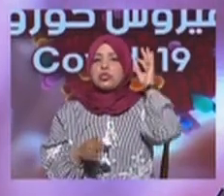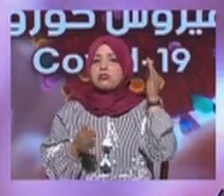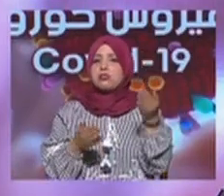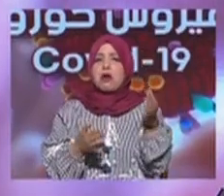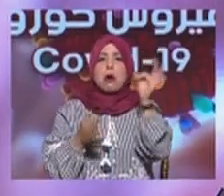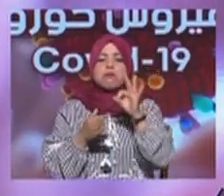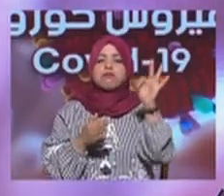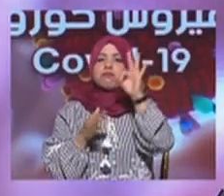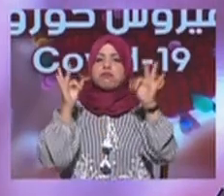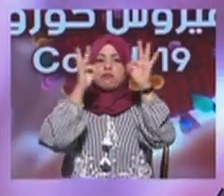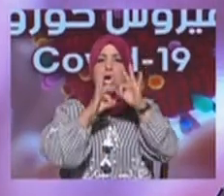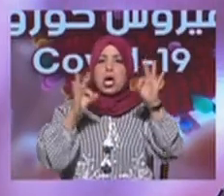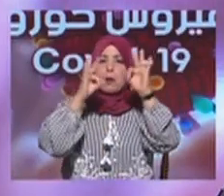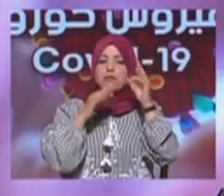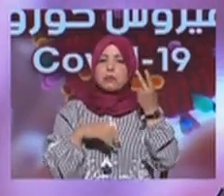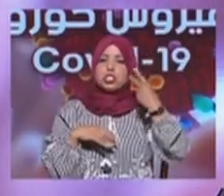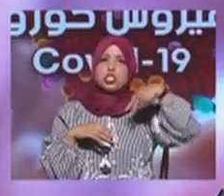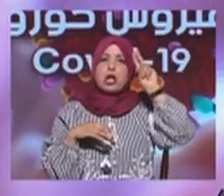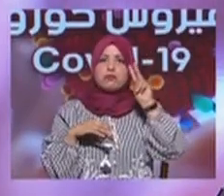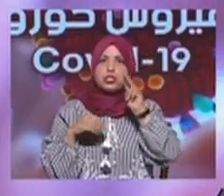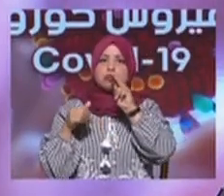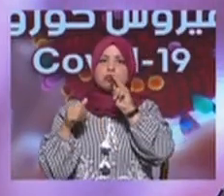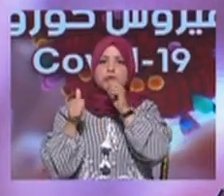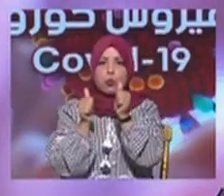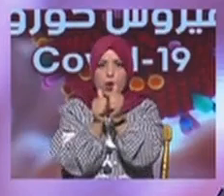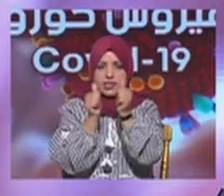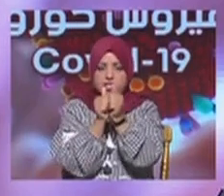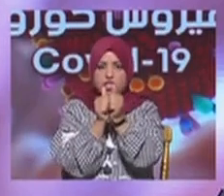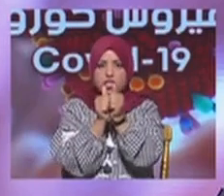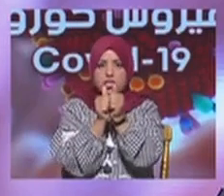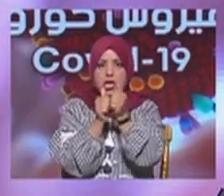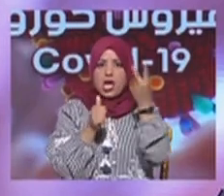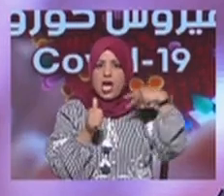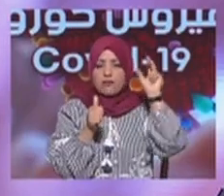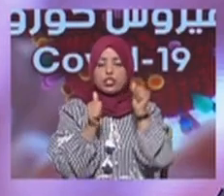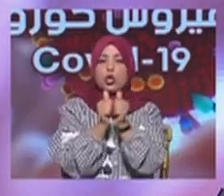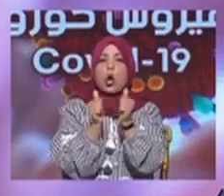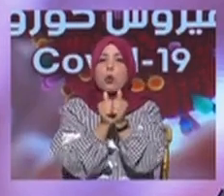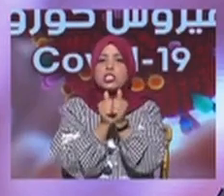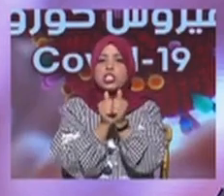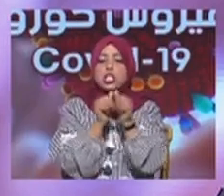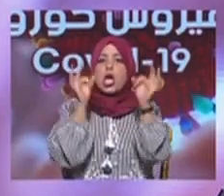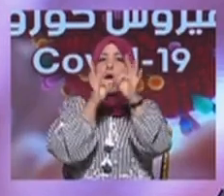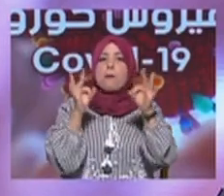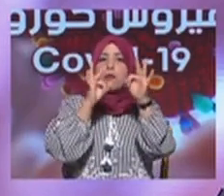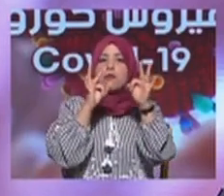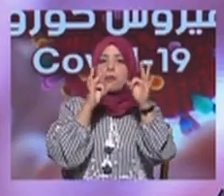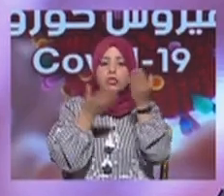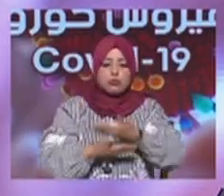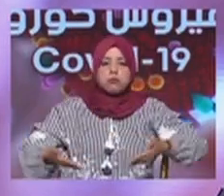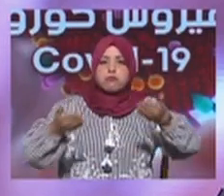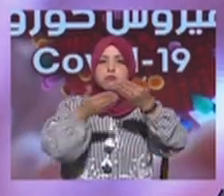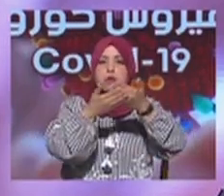ايبيديمي نحكي انا وقت 2011 راهي معجزه صارت وقت الثوره ما صارتش مع اللاجئين اللي جاونا في الجنوب